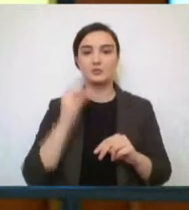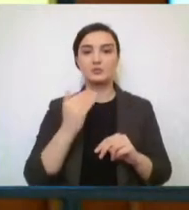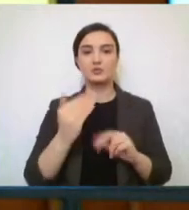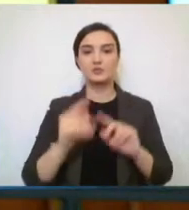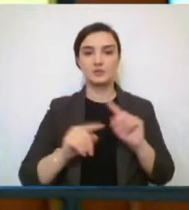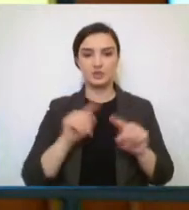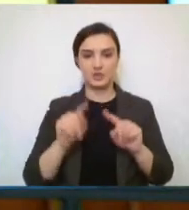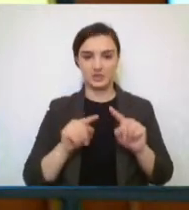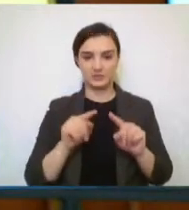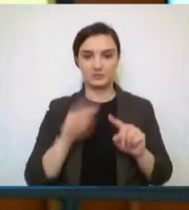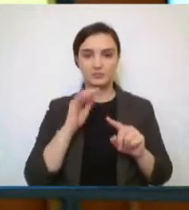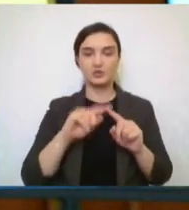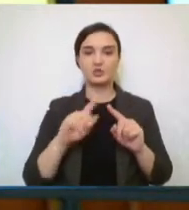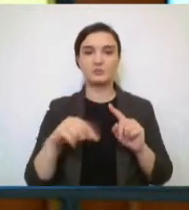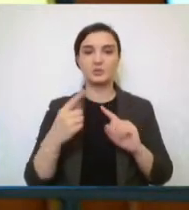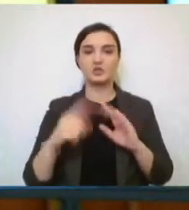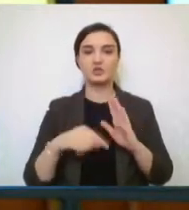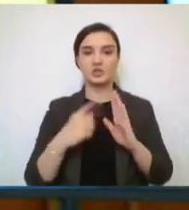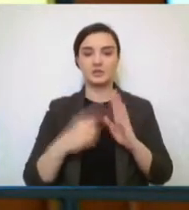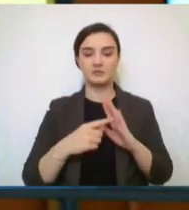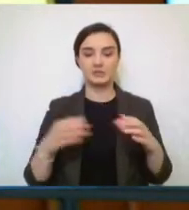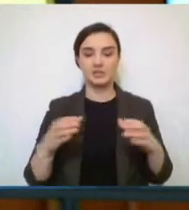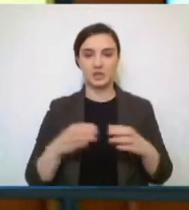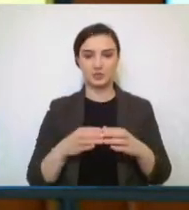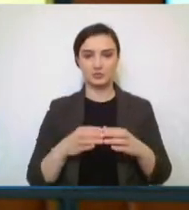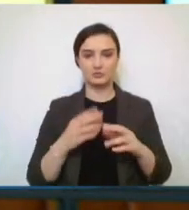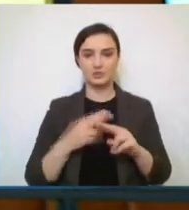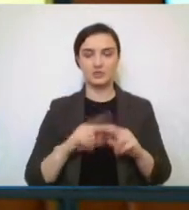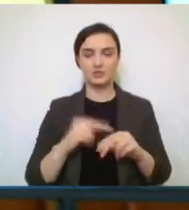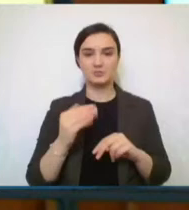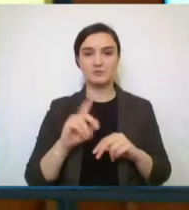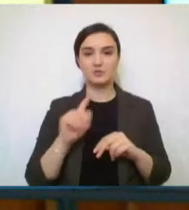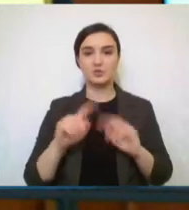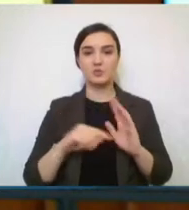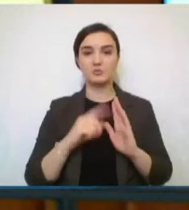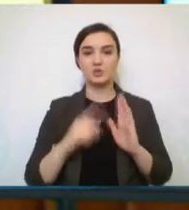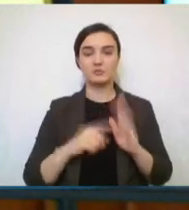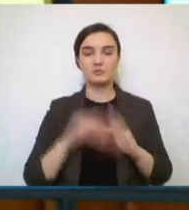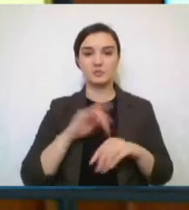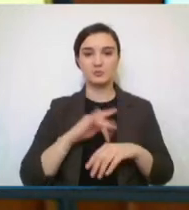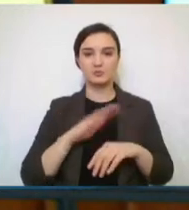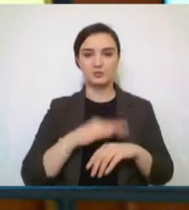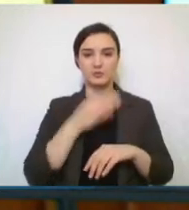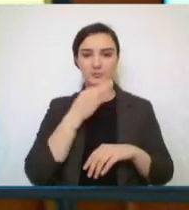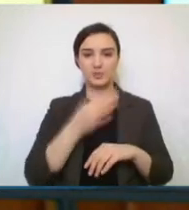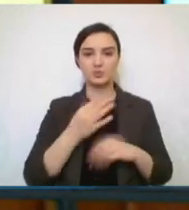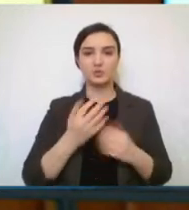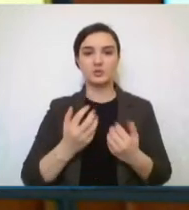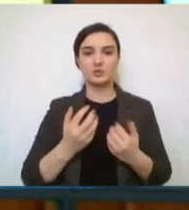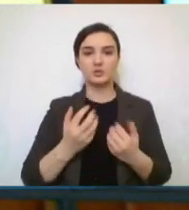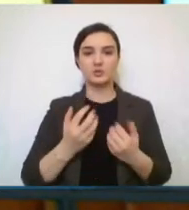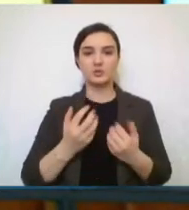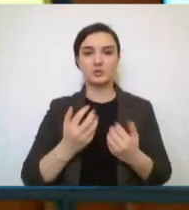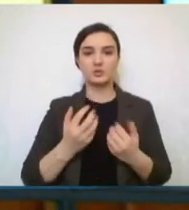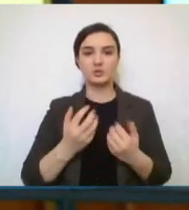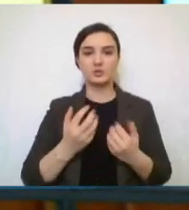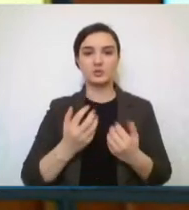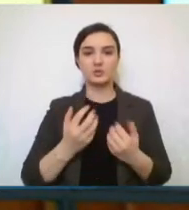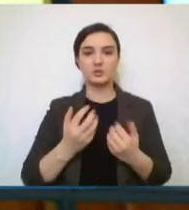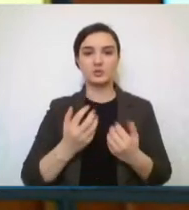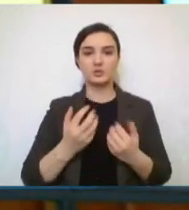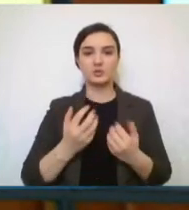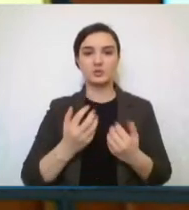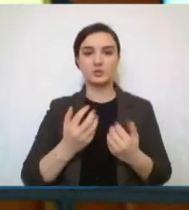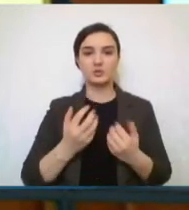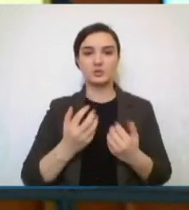შემდეგ ეს შეკითხვები დაჯგუფდეს იმისათვის, რომ ამ კითხვებზე ამომწურავი პასუხი მოისმინოთ ჩვენს გადაცემაში. საგანგებო რეჟიმში